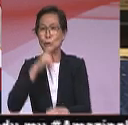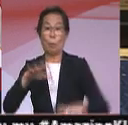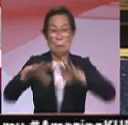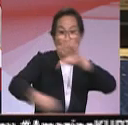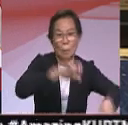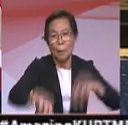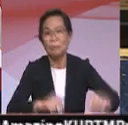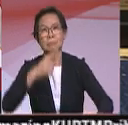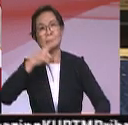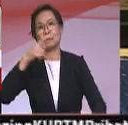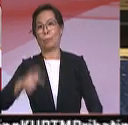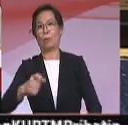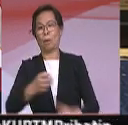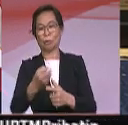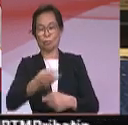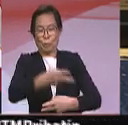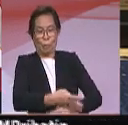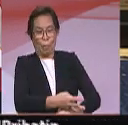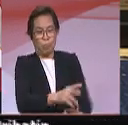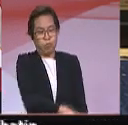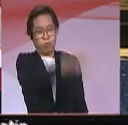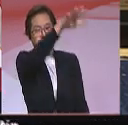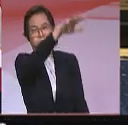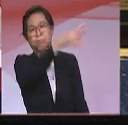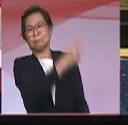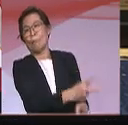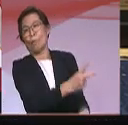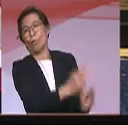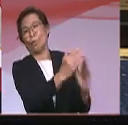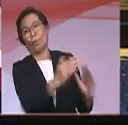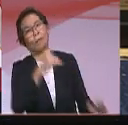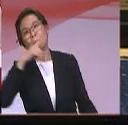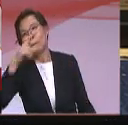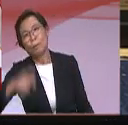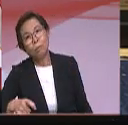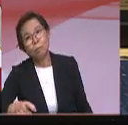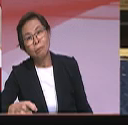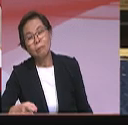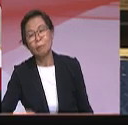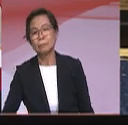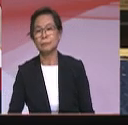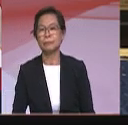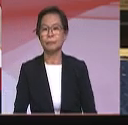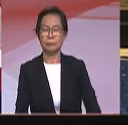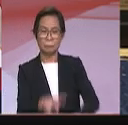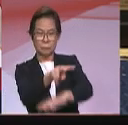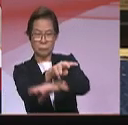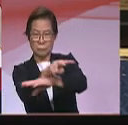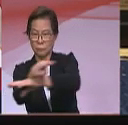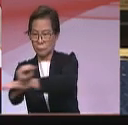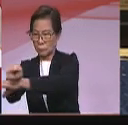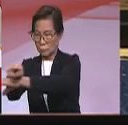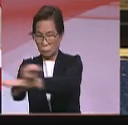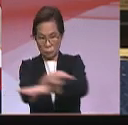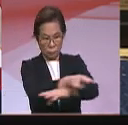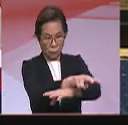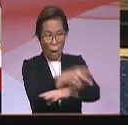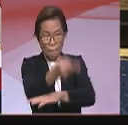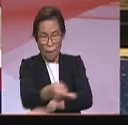berbuat-buat ataupun simpan barang lebih daripada yang diperlukan. Pemantauan terhadap barangan keperluan